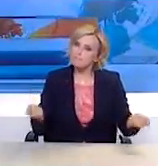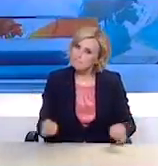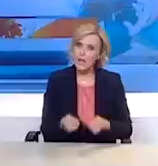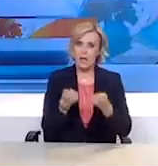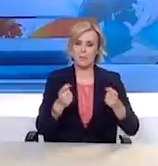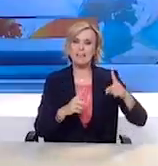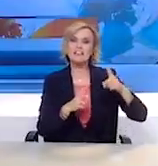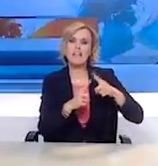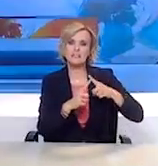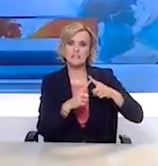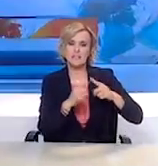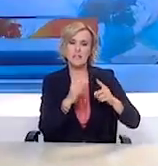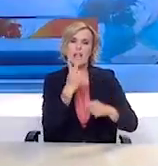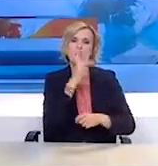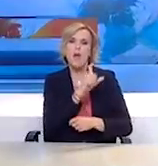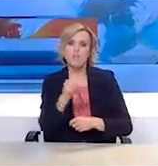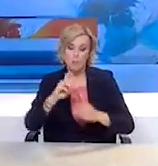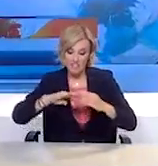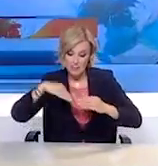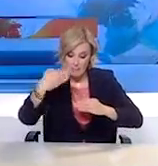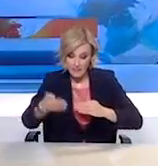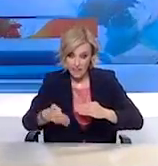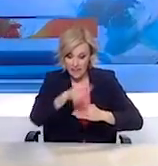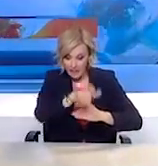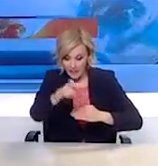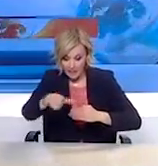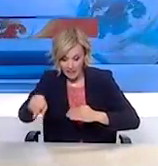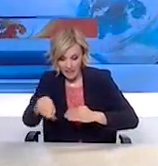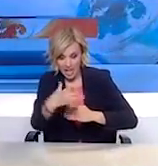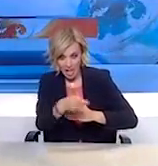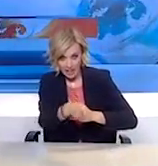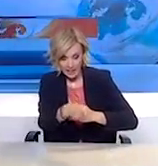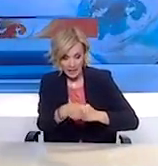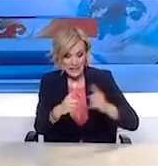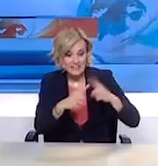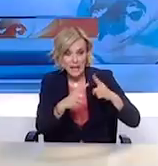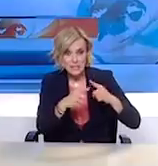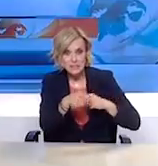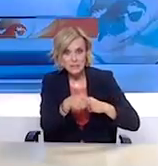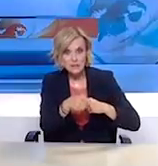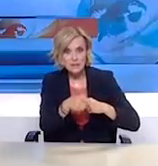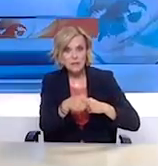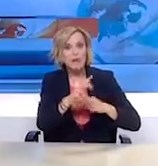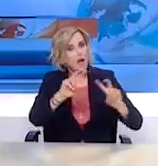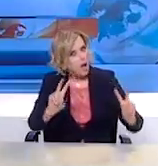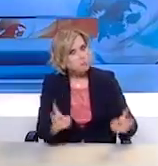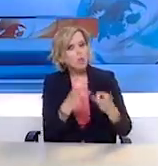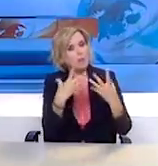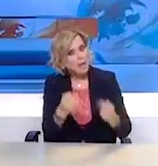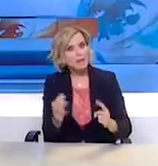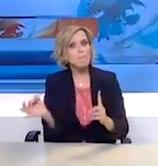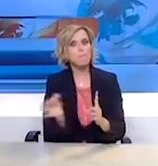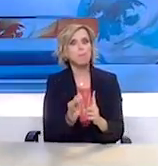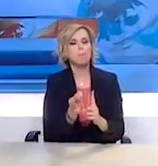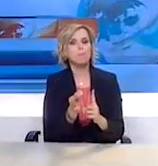να πω ένα απλό έτσι αριθμητικό μέγεθος, λένε ότι έχεις εκτεθεί στον ιό. Αυτά